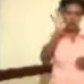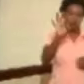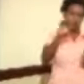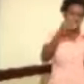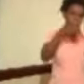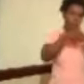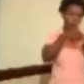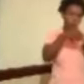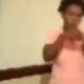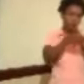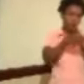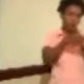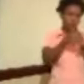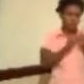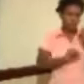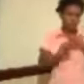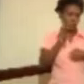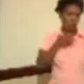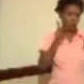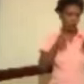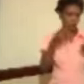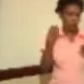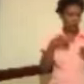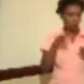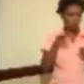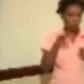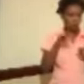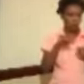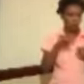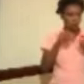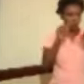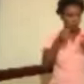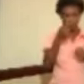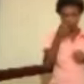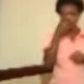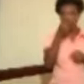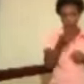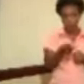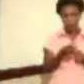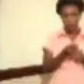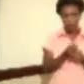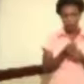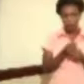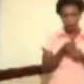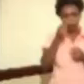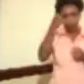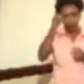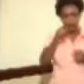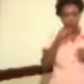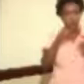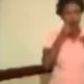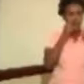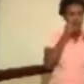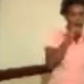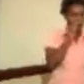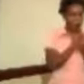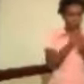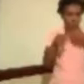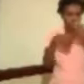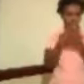gagne identité pali, mais cependant qu'on se voile en termes de mobilisation de la